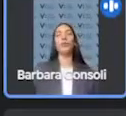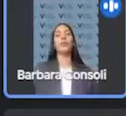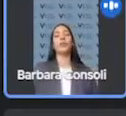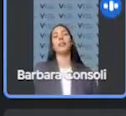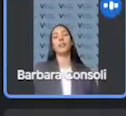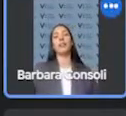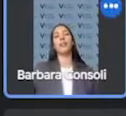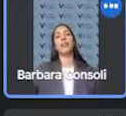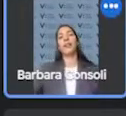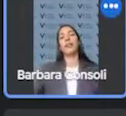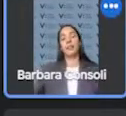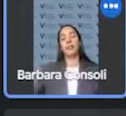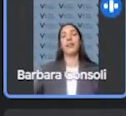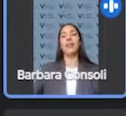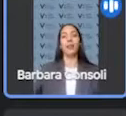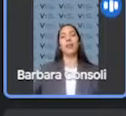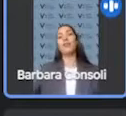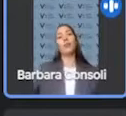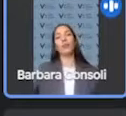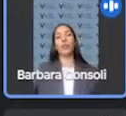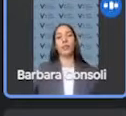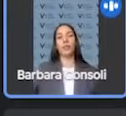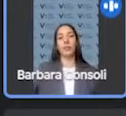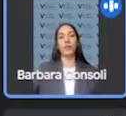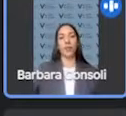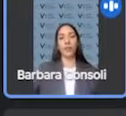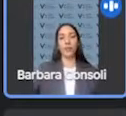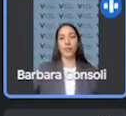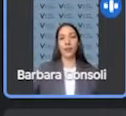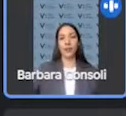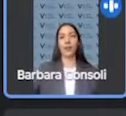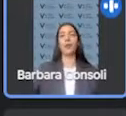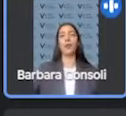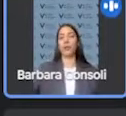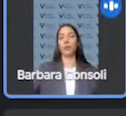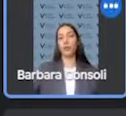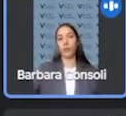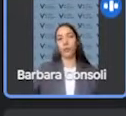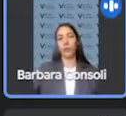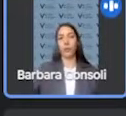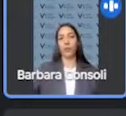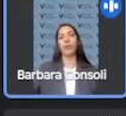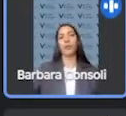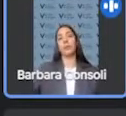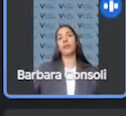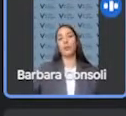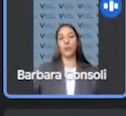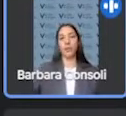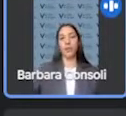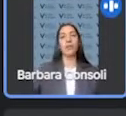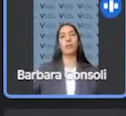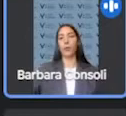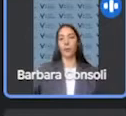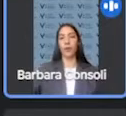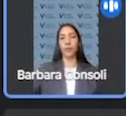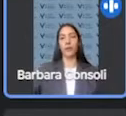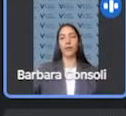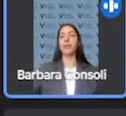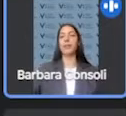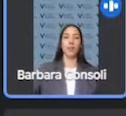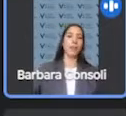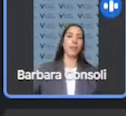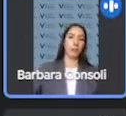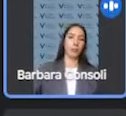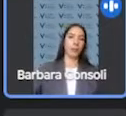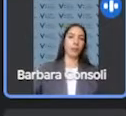pomeriggio a tutti. esperienze. Sì, allora innanzitutto ci tenevo a ringraziare il professor Sorbillo per avermi permesso di esporvi la